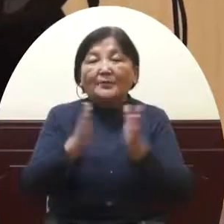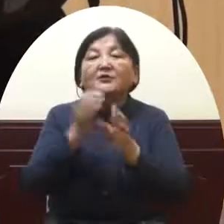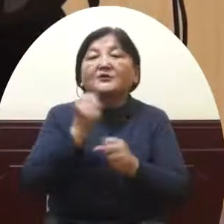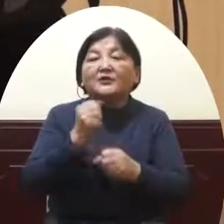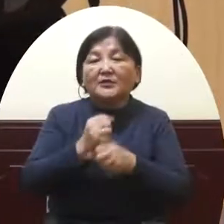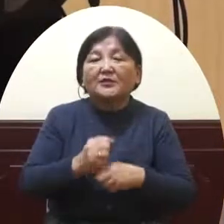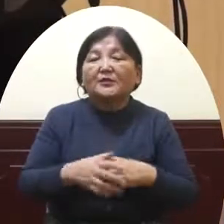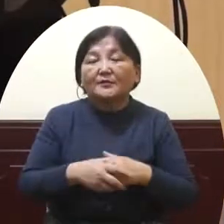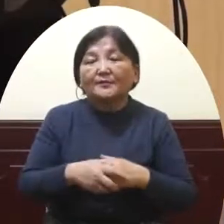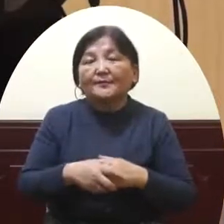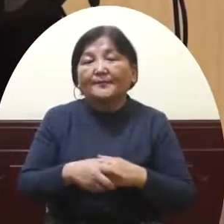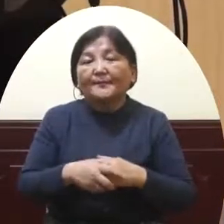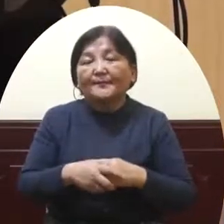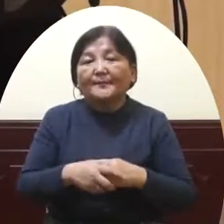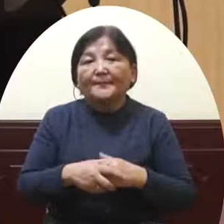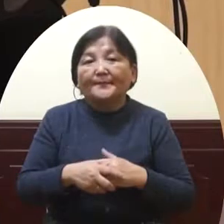ажилладаг.